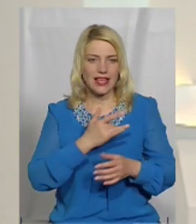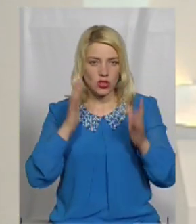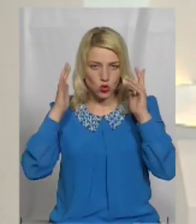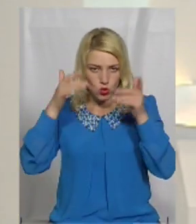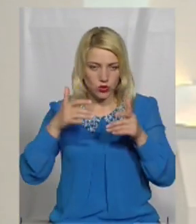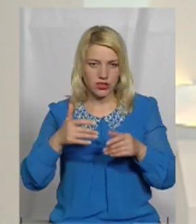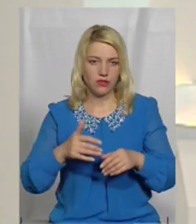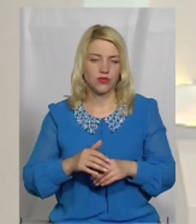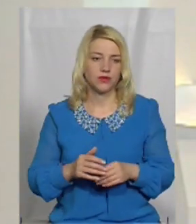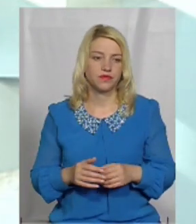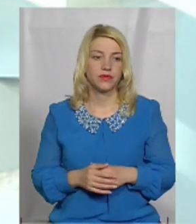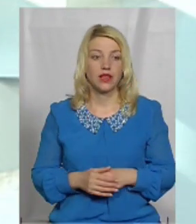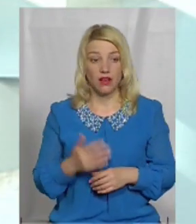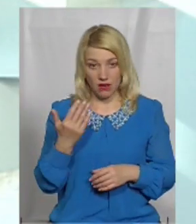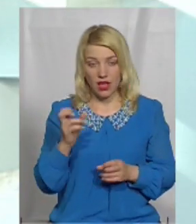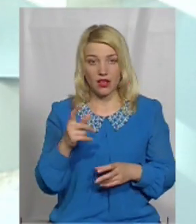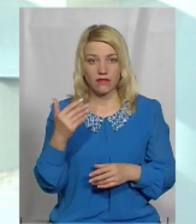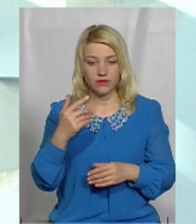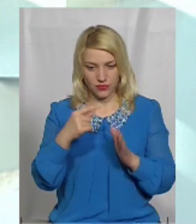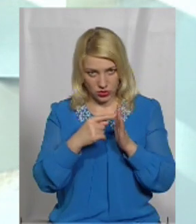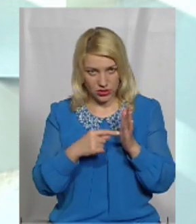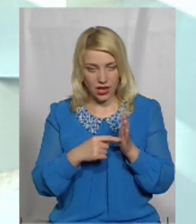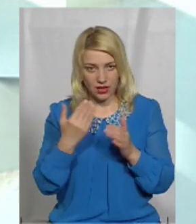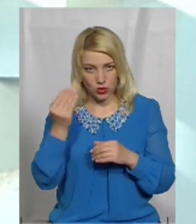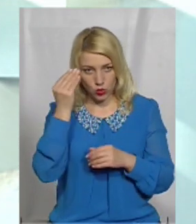розділяєте її думку? Ну, ви знаєте, це